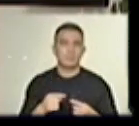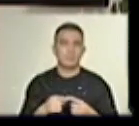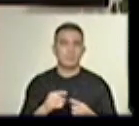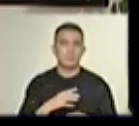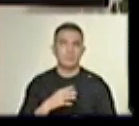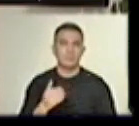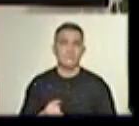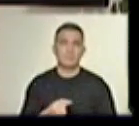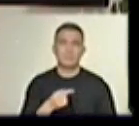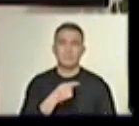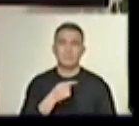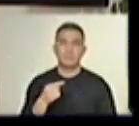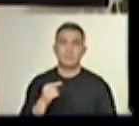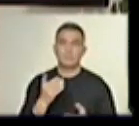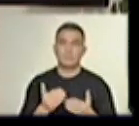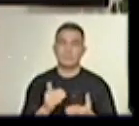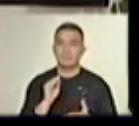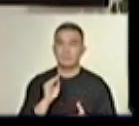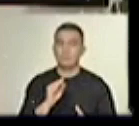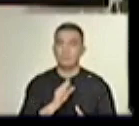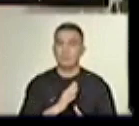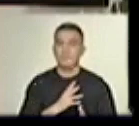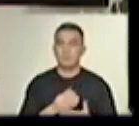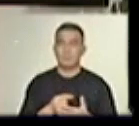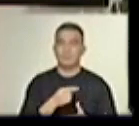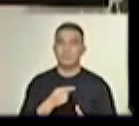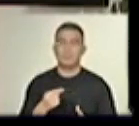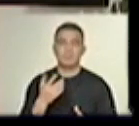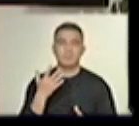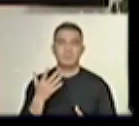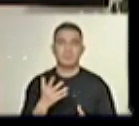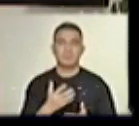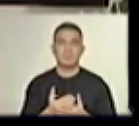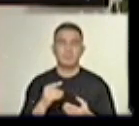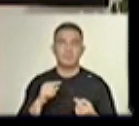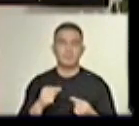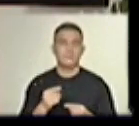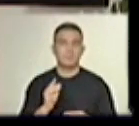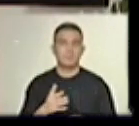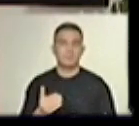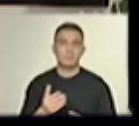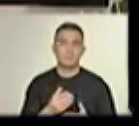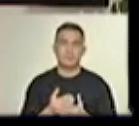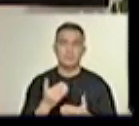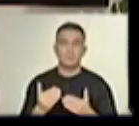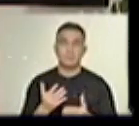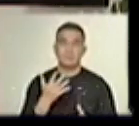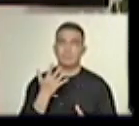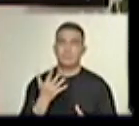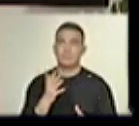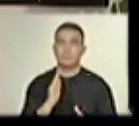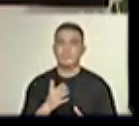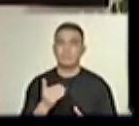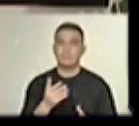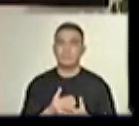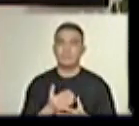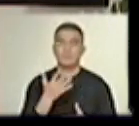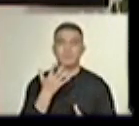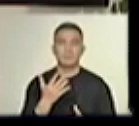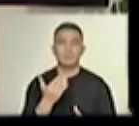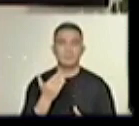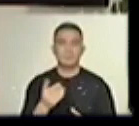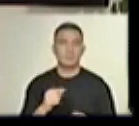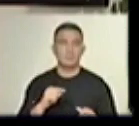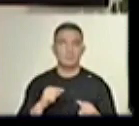Demak, minus turgan bo'lsa, minus 5 ga qarama-qarshi son bo'ladi. Bu 5 ga teng. Demak, 5 ga